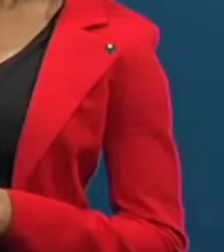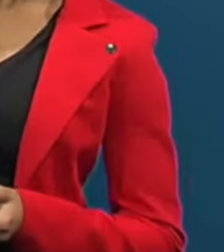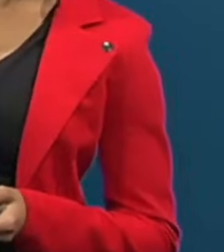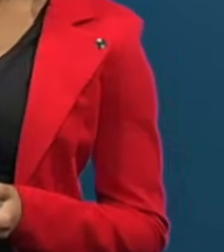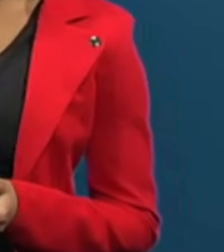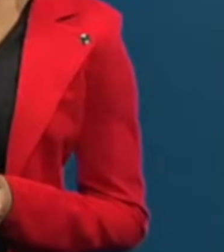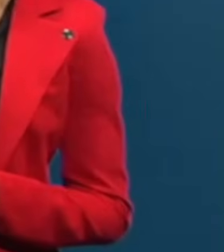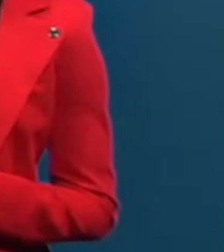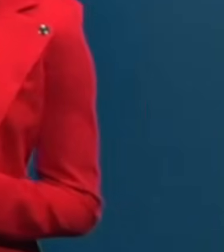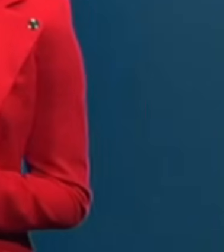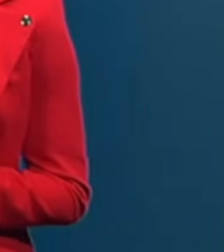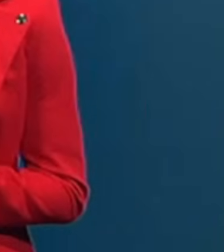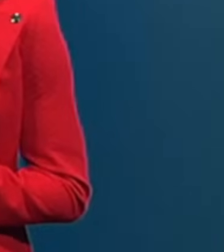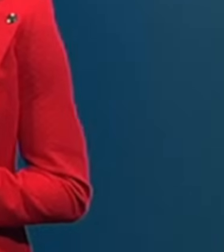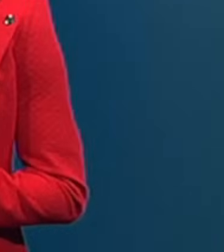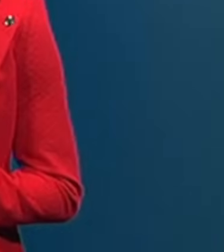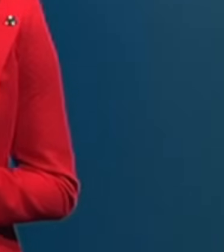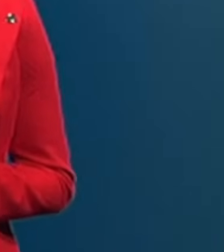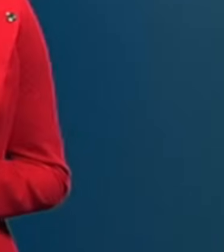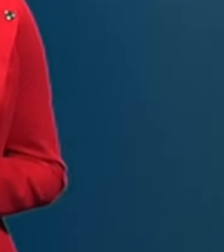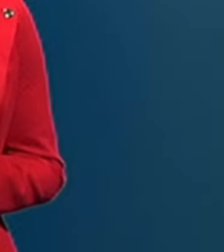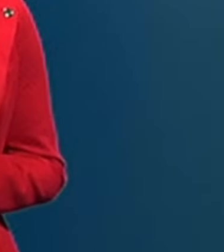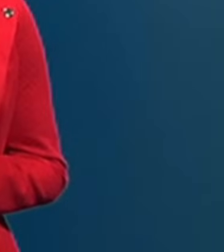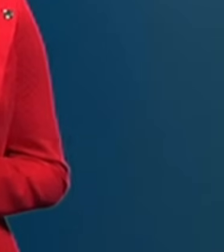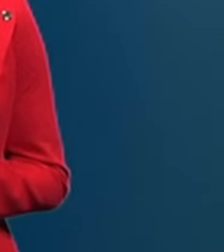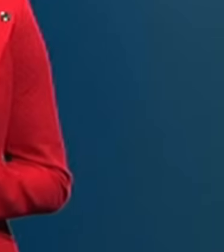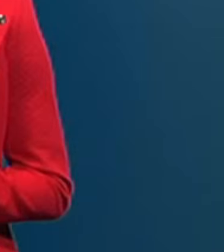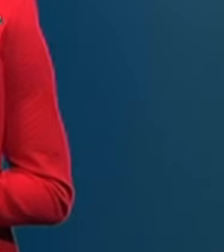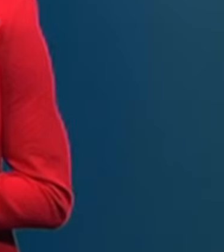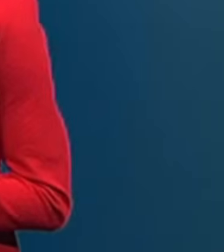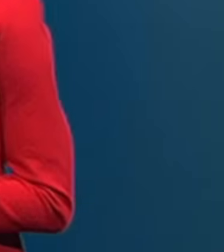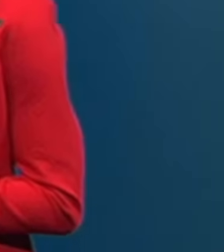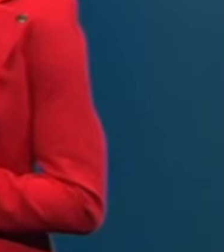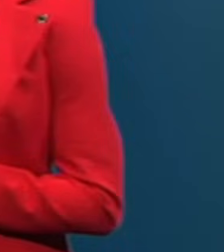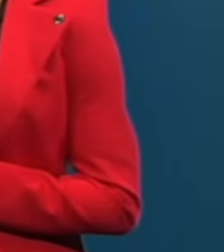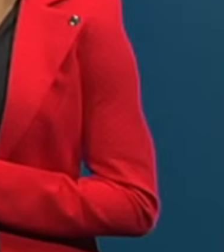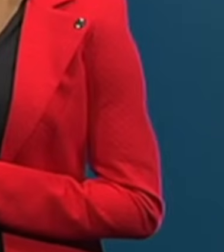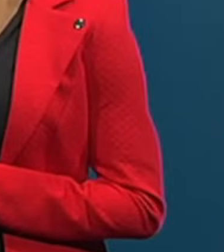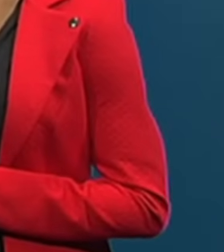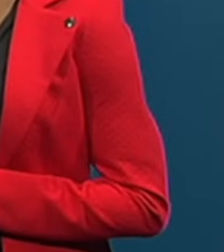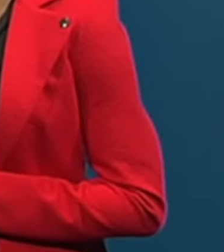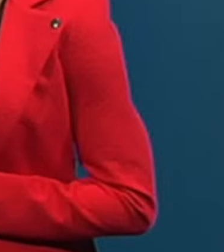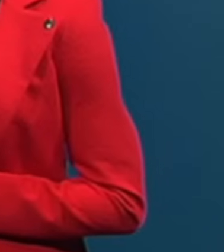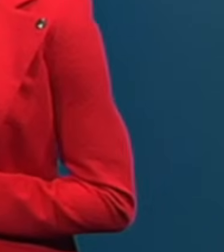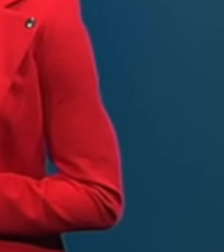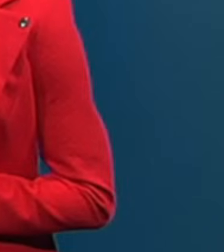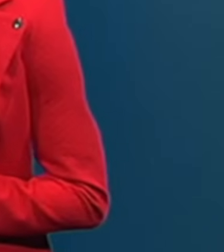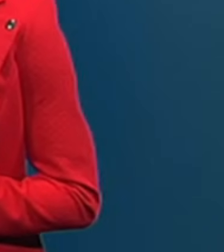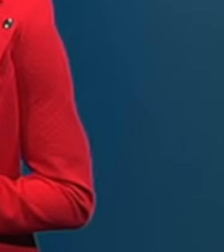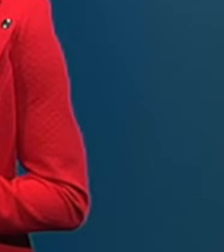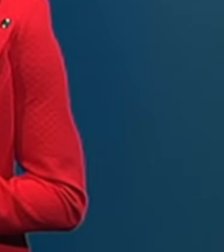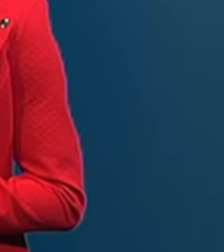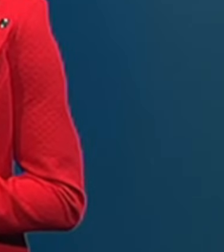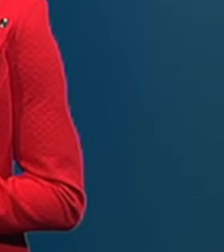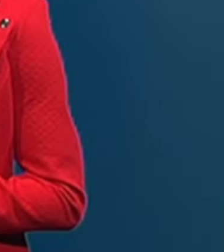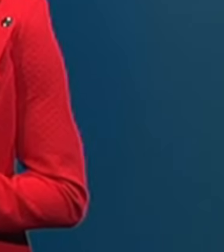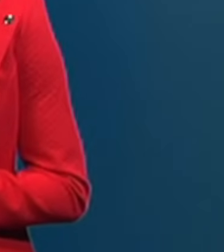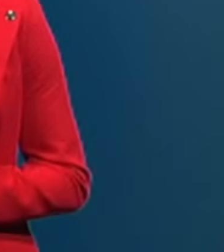gone go nna le pula Graaff-Reinet ke re gata di le 19 go a go di le 28 Gqeberha ka digata di le 19 go a go di